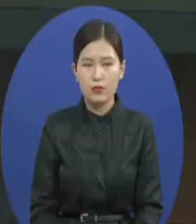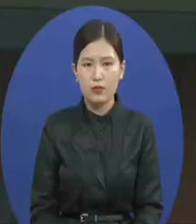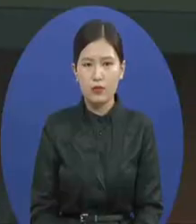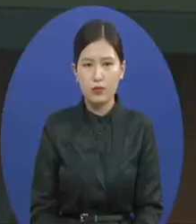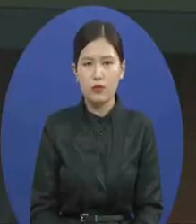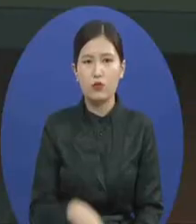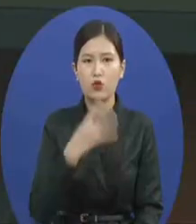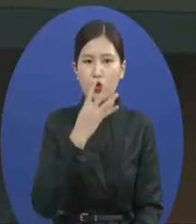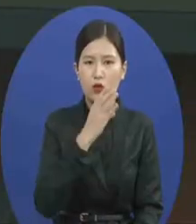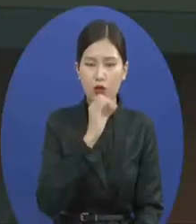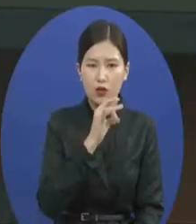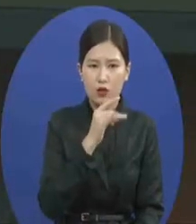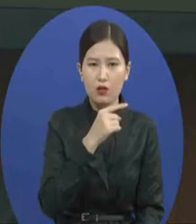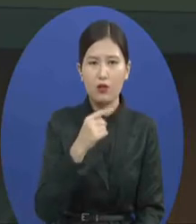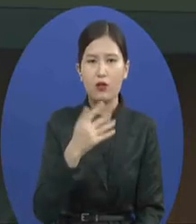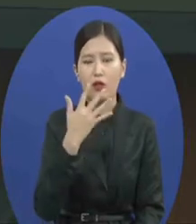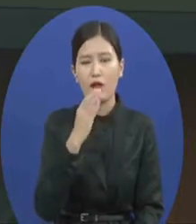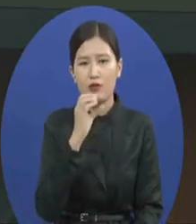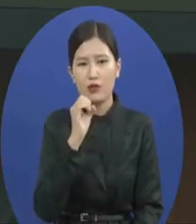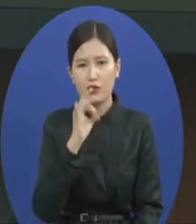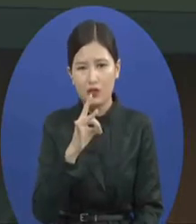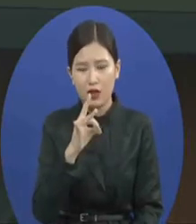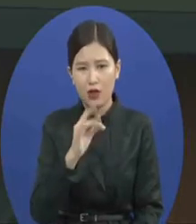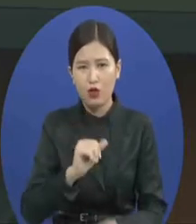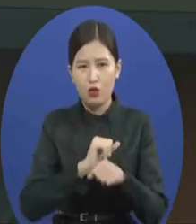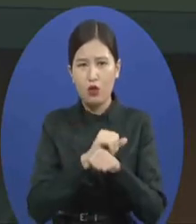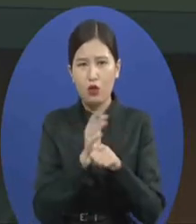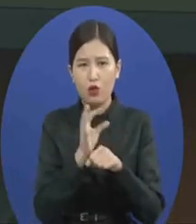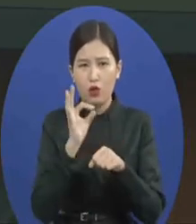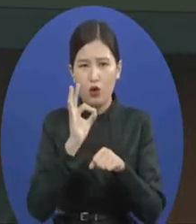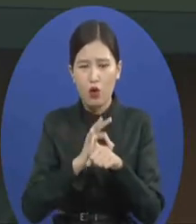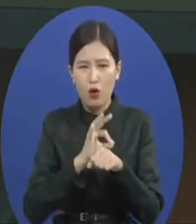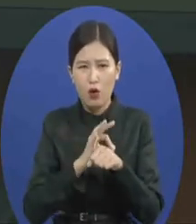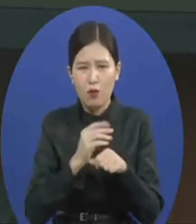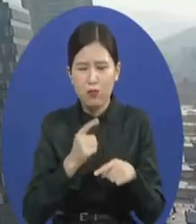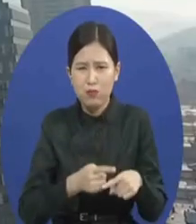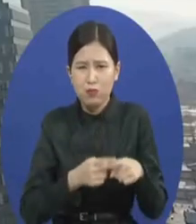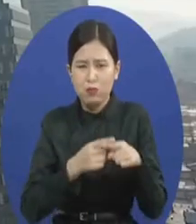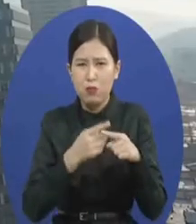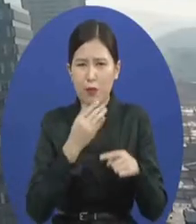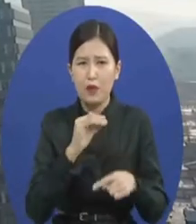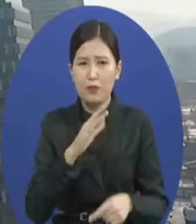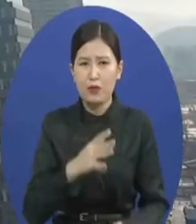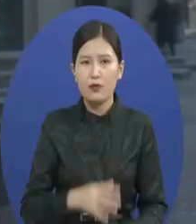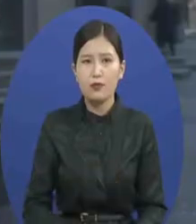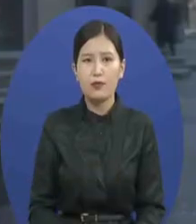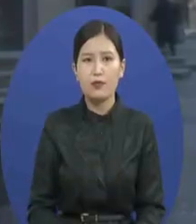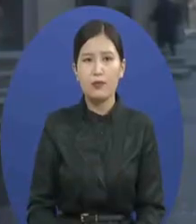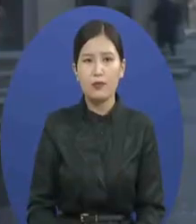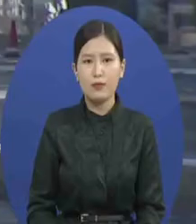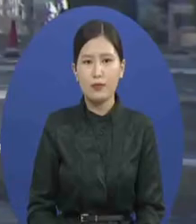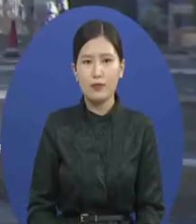4-5 дугаар сард хамгийн өндөр хэмжээнд үртгэгдэх хандлага ажиглагдж байна.